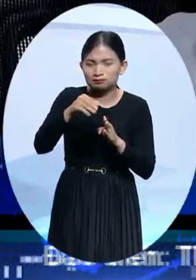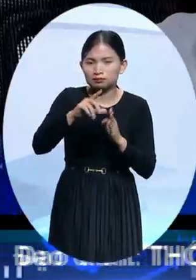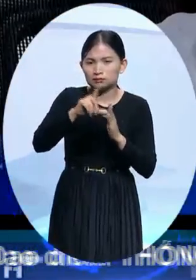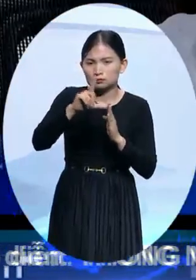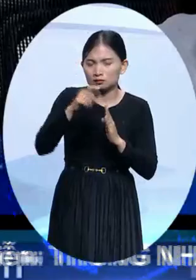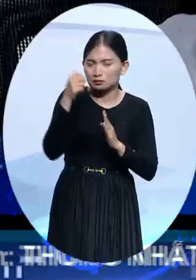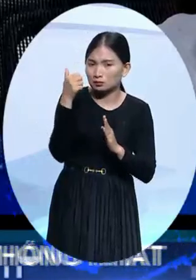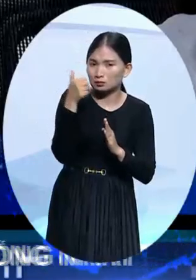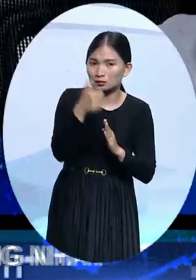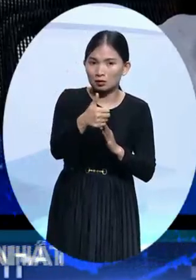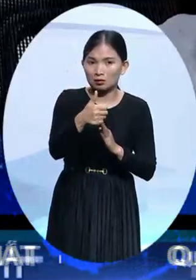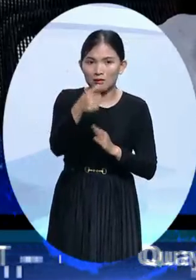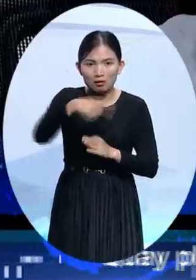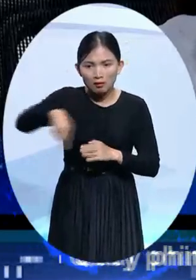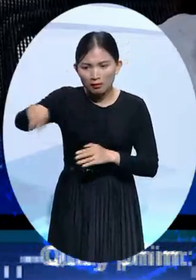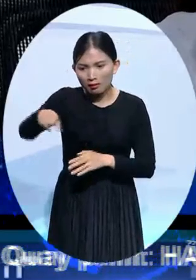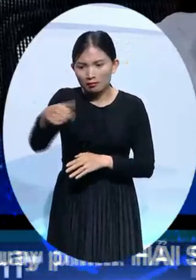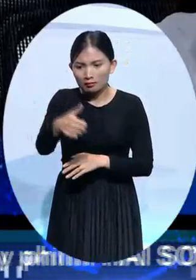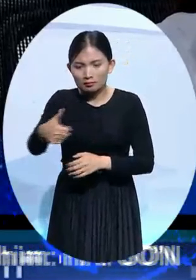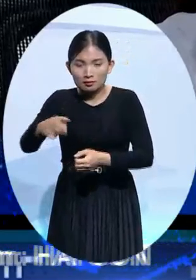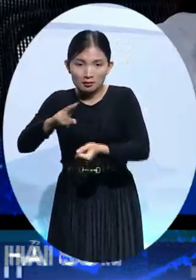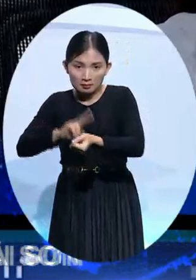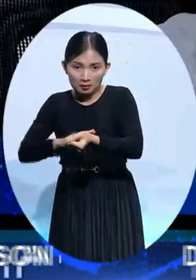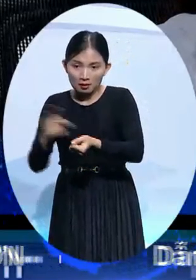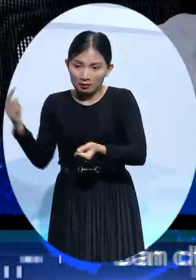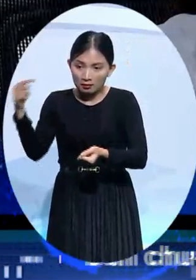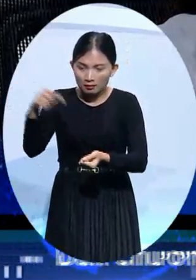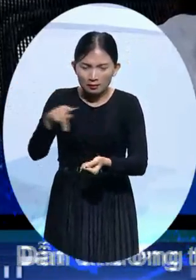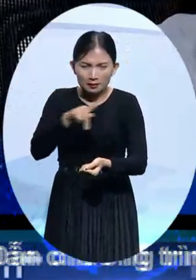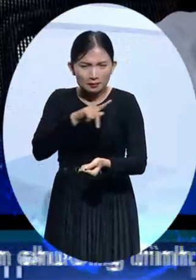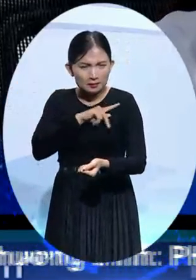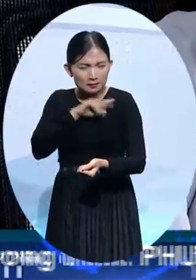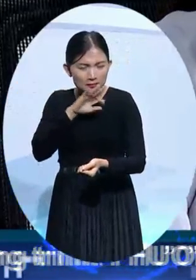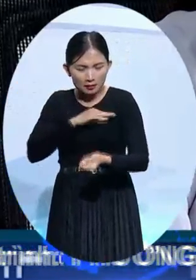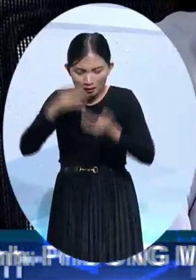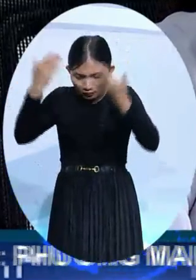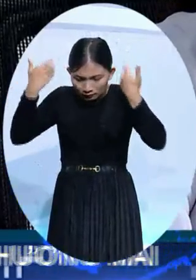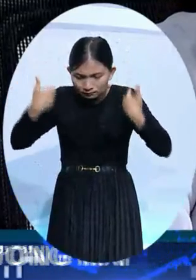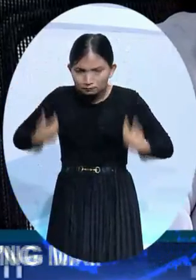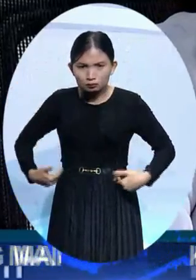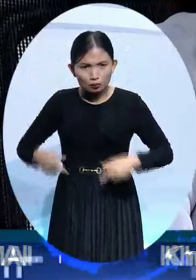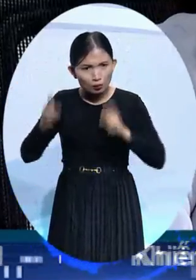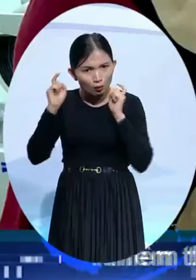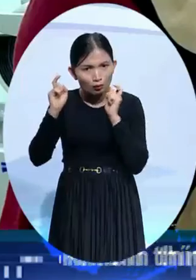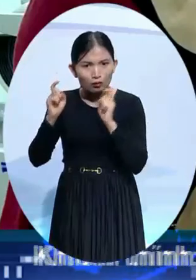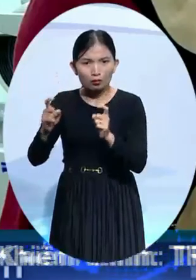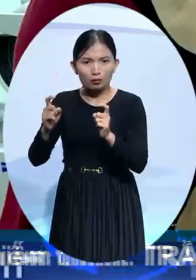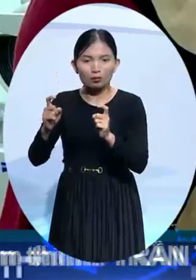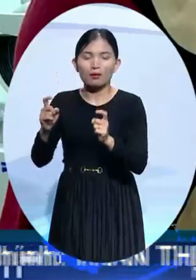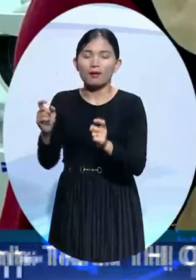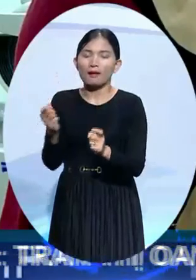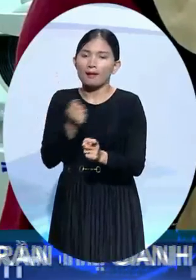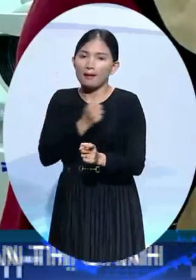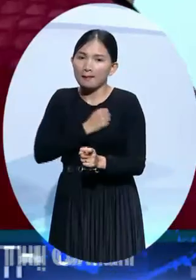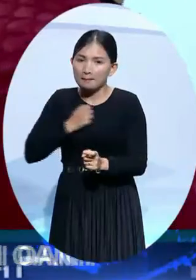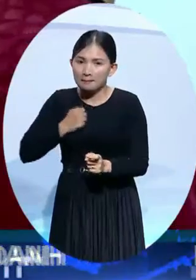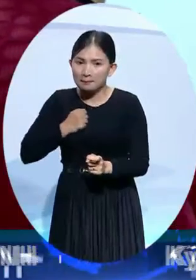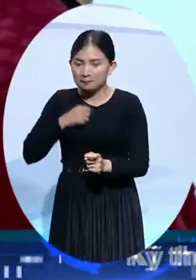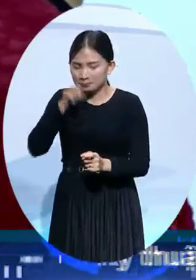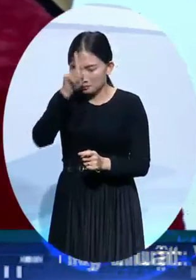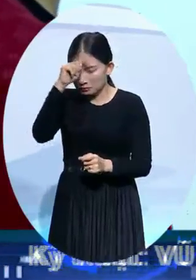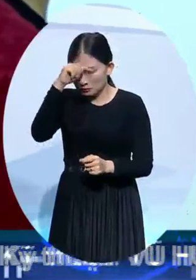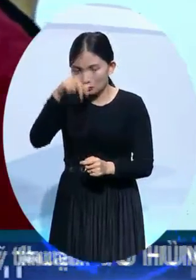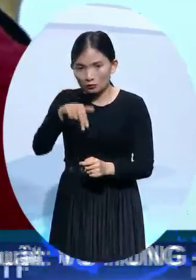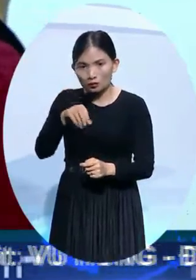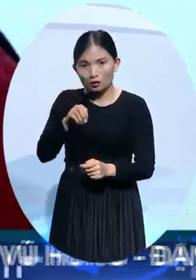cả các bệnh nhân đều được kiểm tra sức khỏe toàn thân qua các cái xét nghiệm cơ bản, rồi khám bác sĩ nội khoa, bác